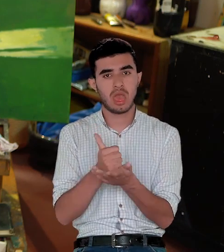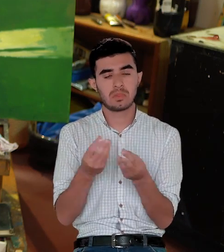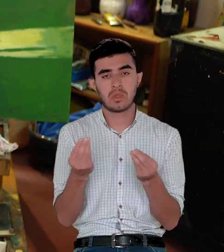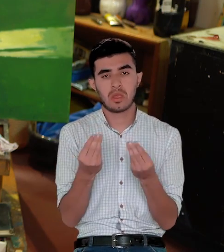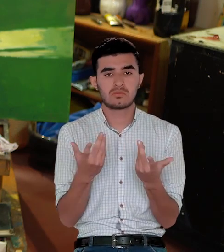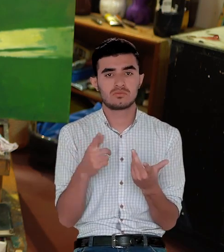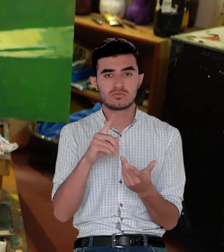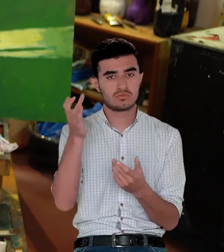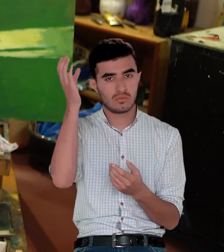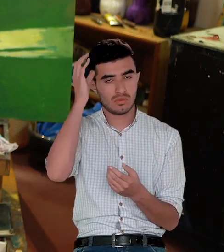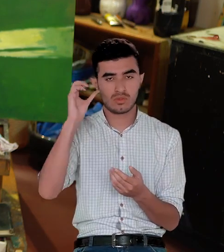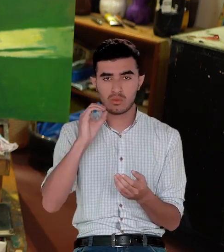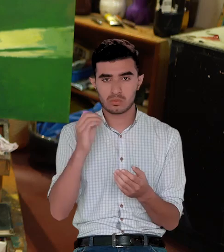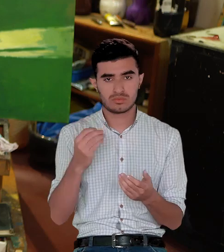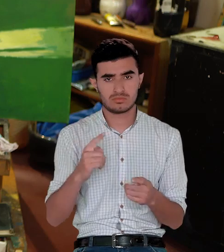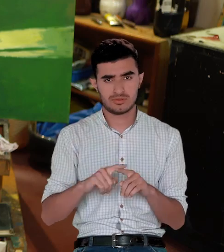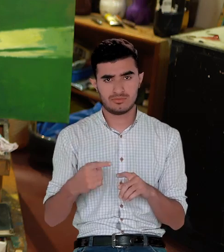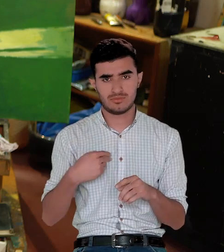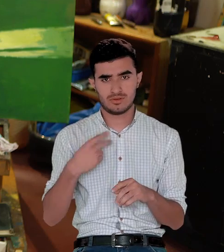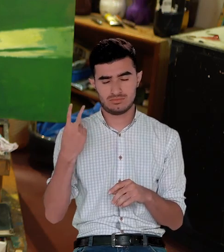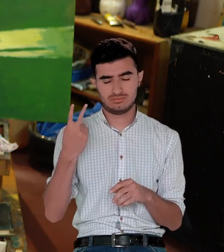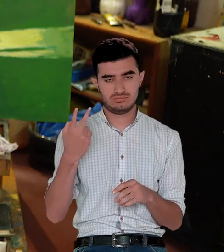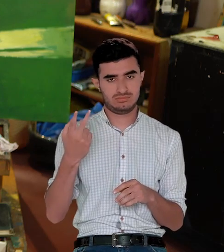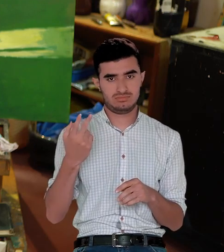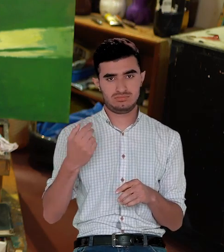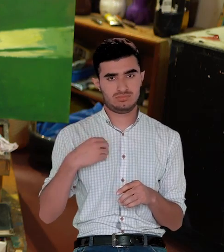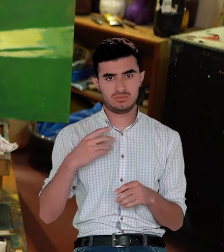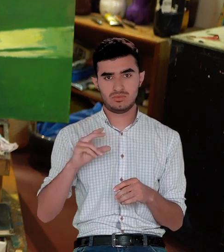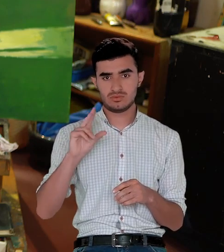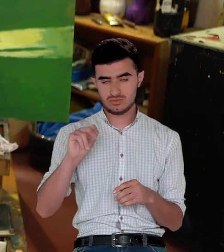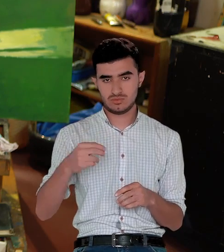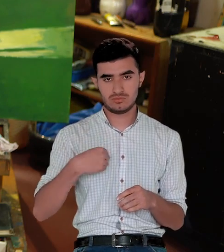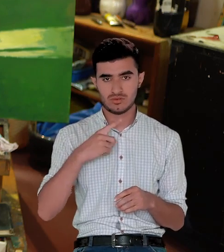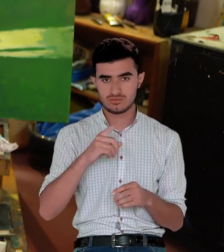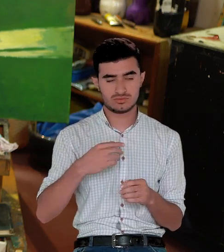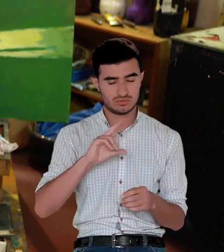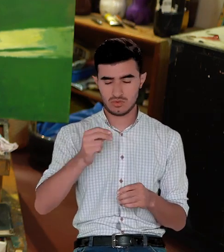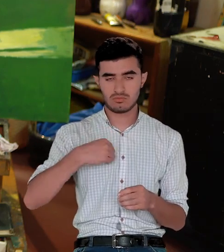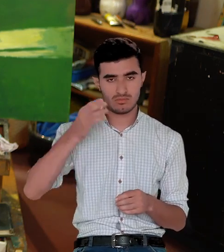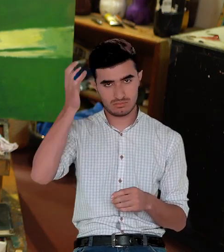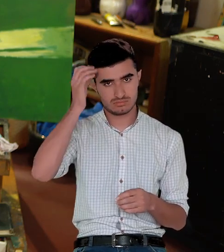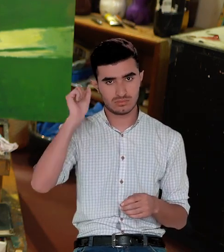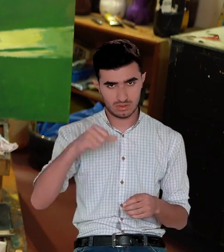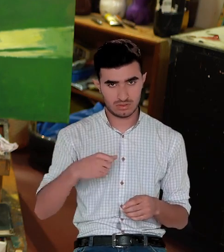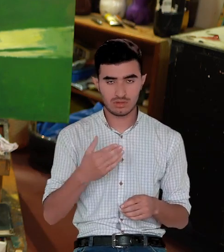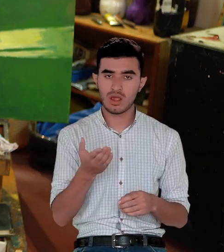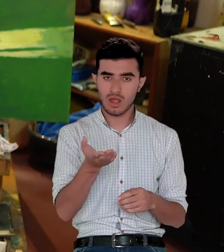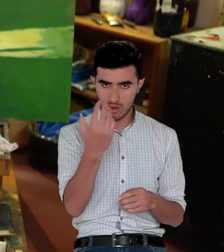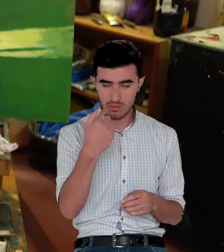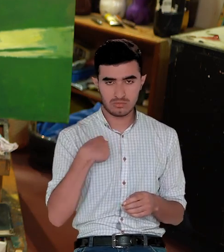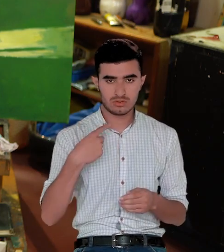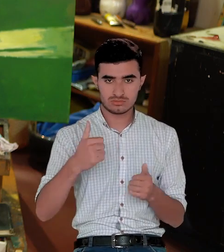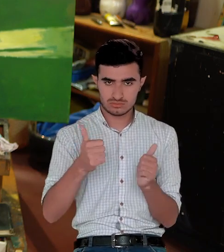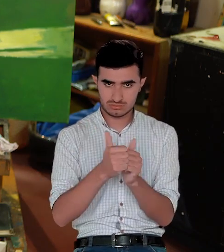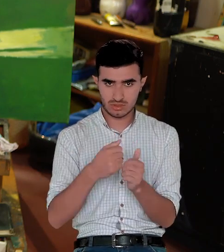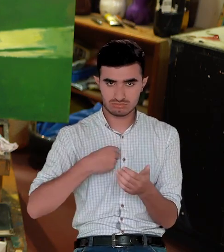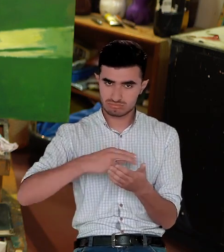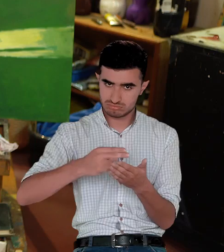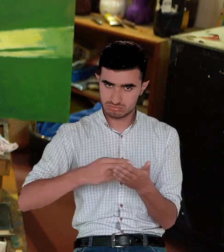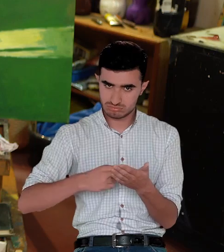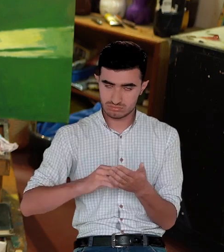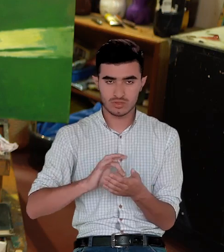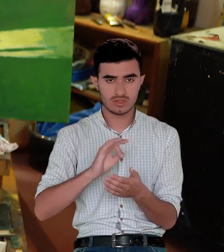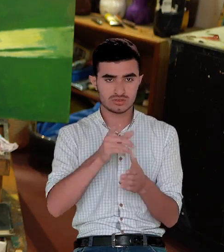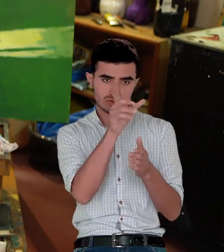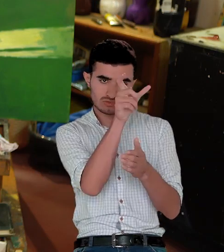مجھ سے. تو میں جب بتا رہا تھا تو وہ خاتون نے کہنے لگا کہ آ جاتے ہیں, ان کو آتا واتا ہے کچھ نہیں, بس بیچ